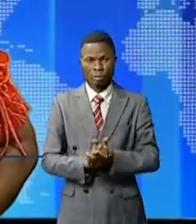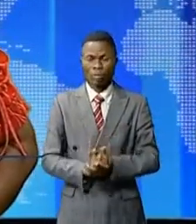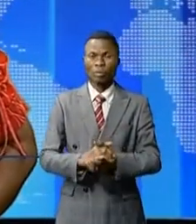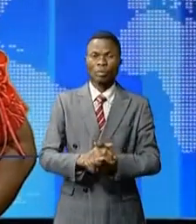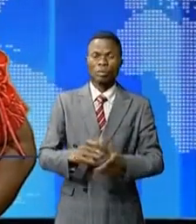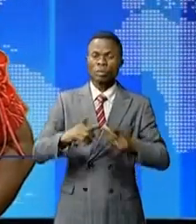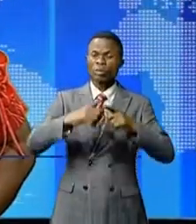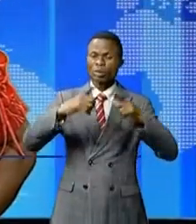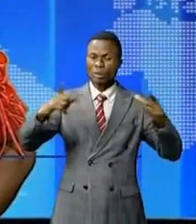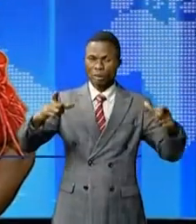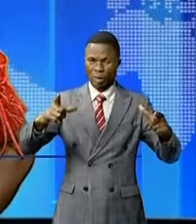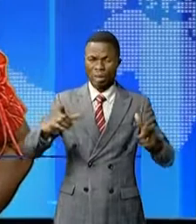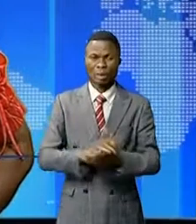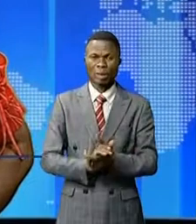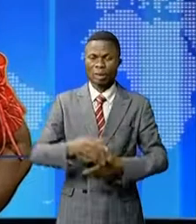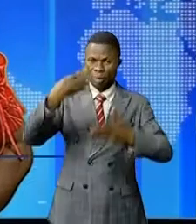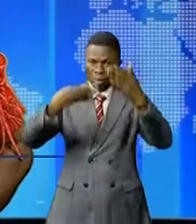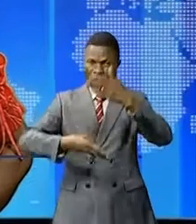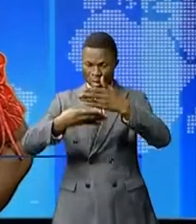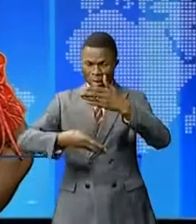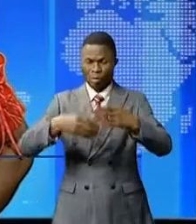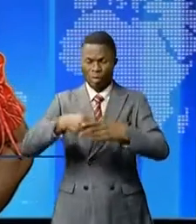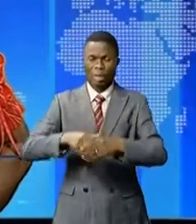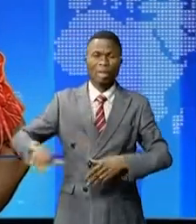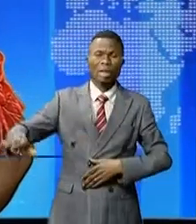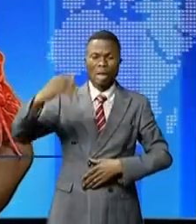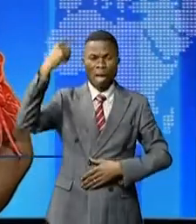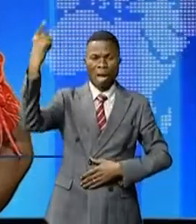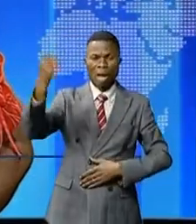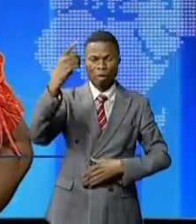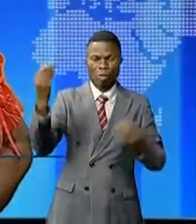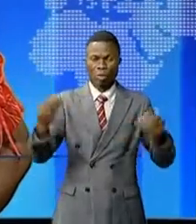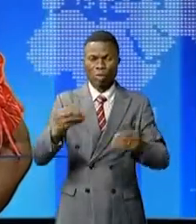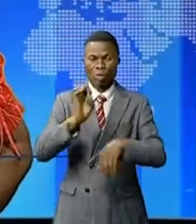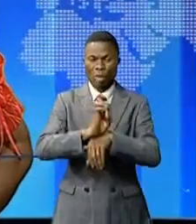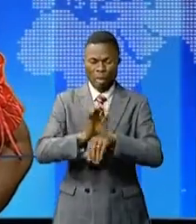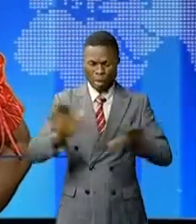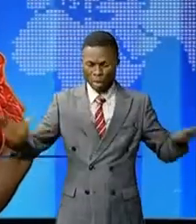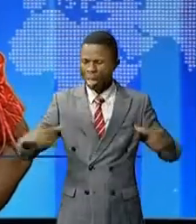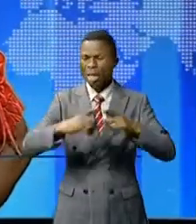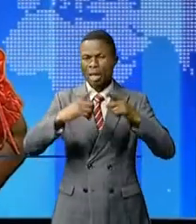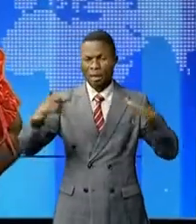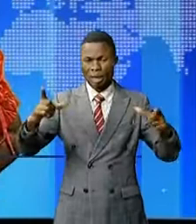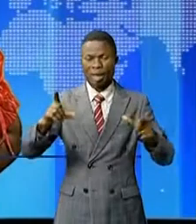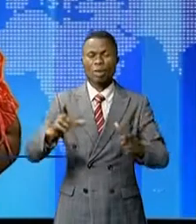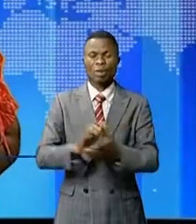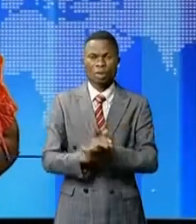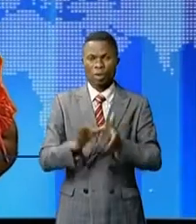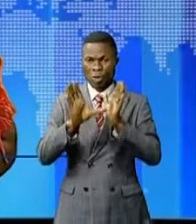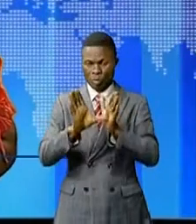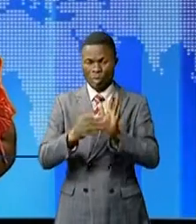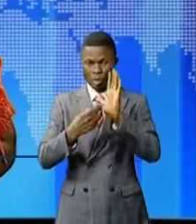la plus grande de la zone et 9e au monde par sa superficie. Le pourquoi de cette visite avec nos confrères de la